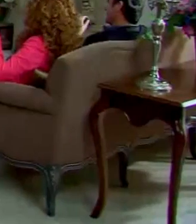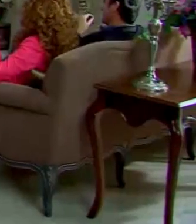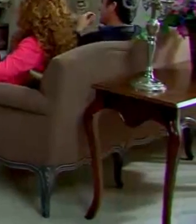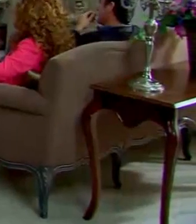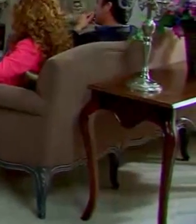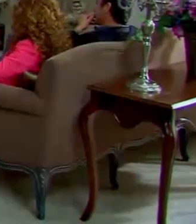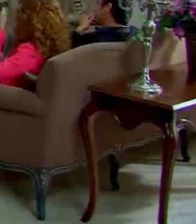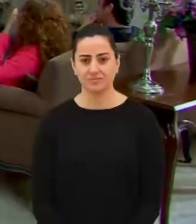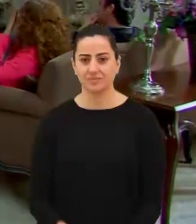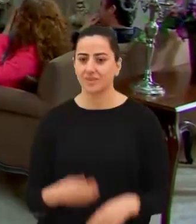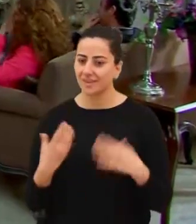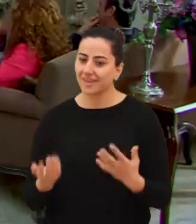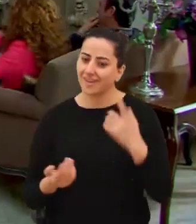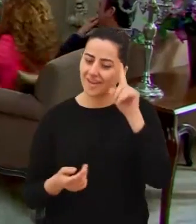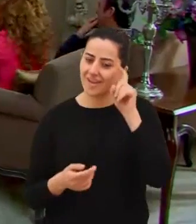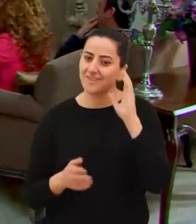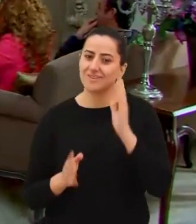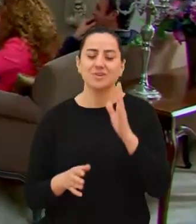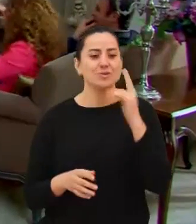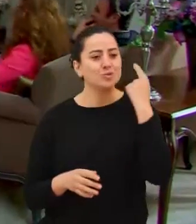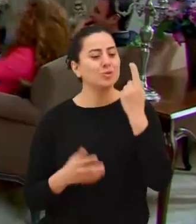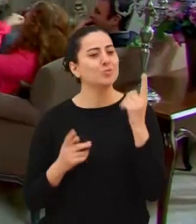Nereden geldi aklına? 40 yıl